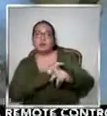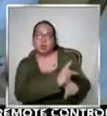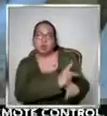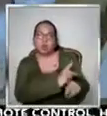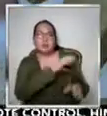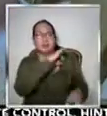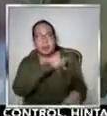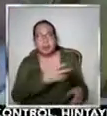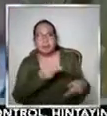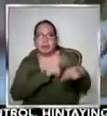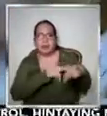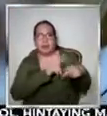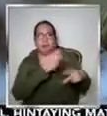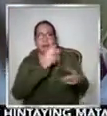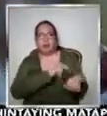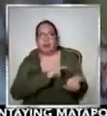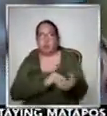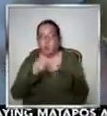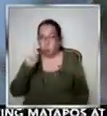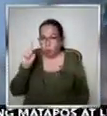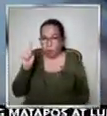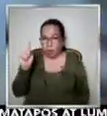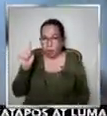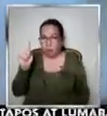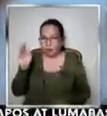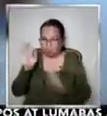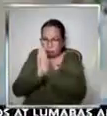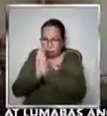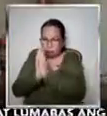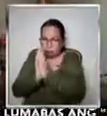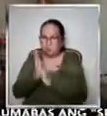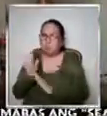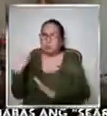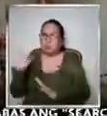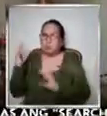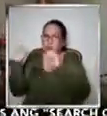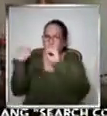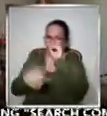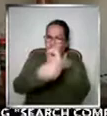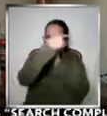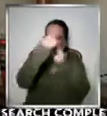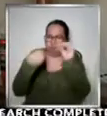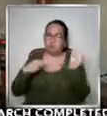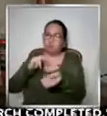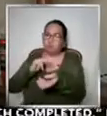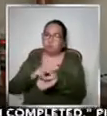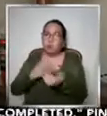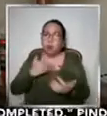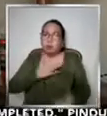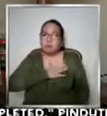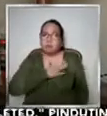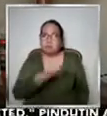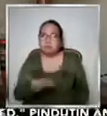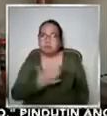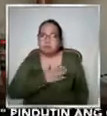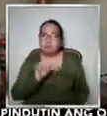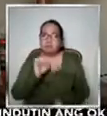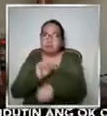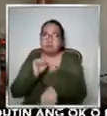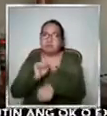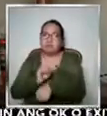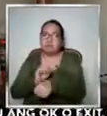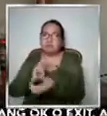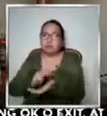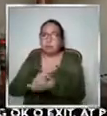trabahong sinumpaan para maprotektahan ang buhay nating lahat. Despite the fear, the